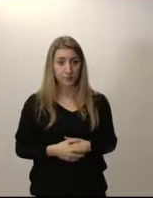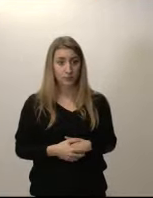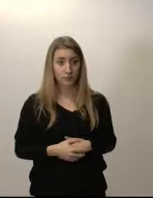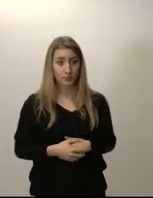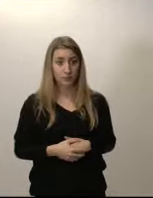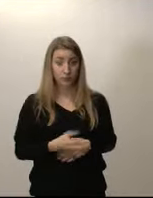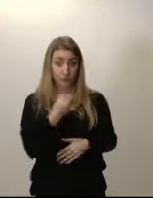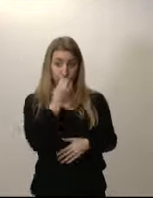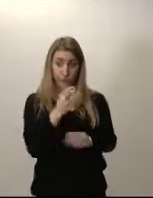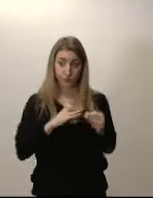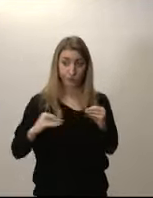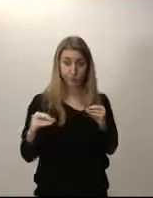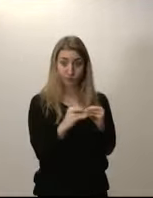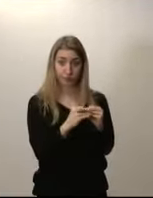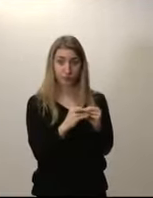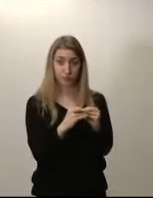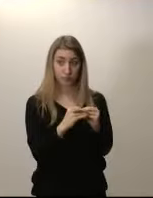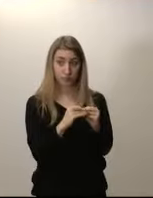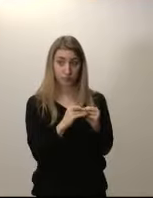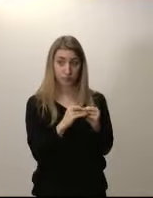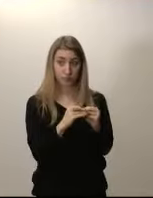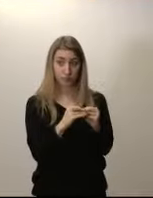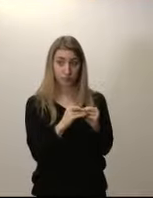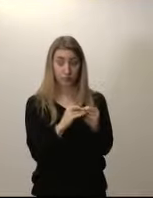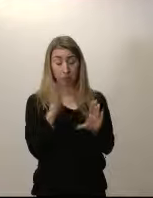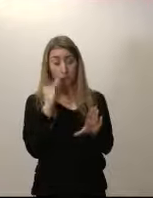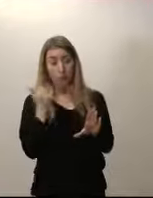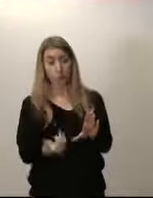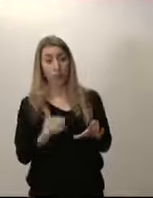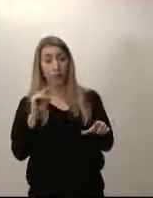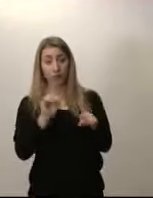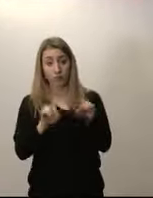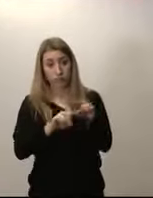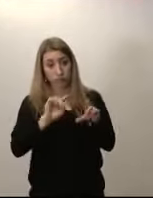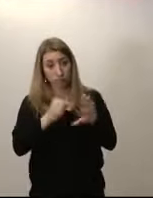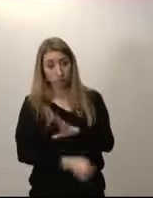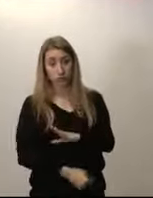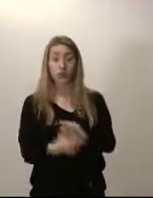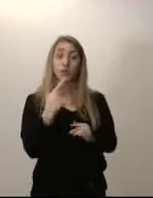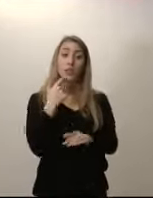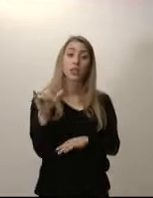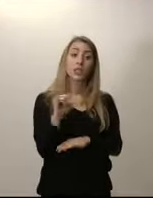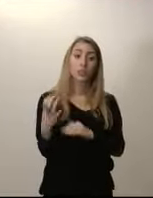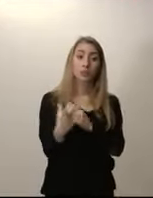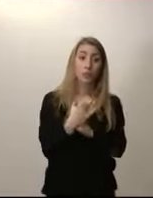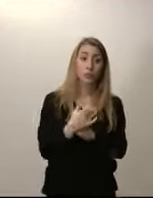84,9%. Bon, je pense que tout a été dit. On va parvenir. Merci. Y a-t-il des oppositions ?